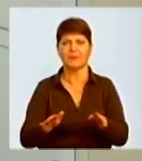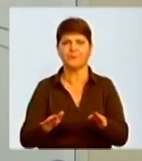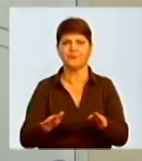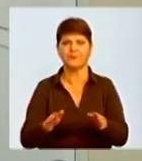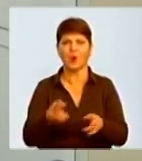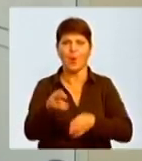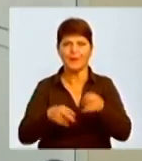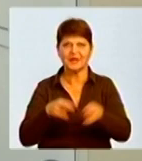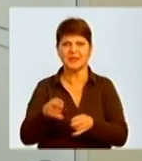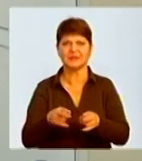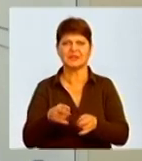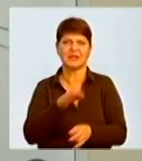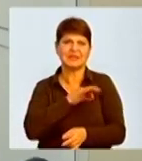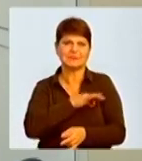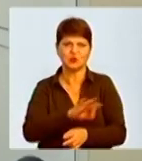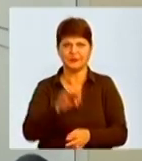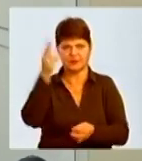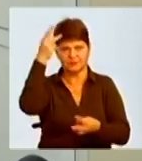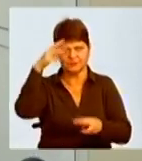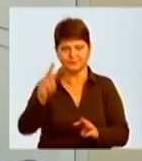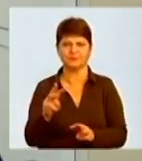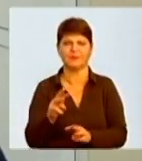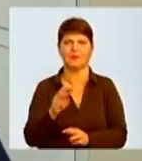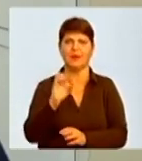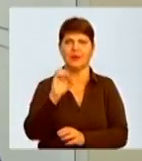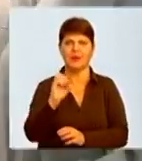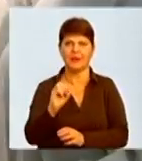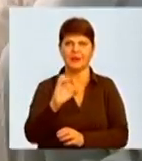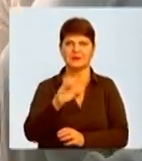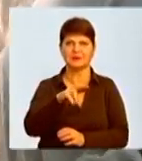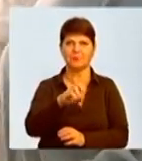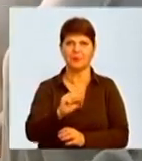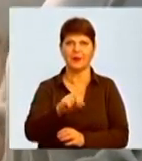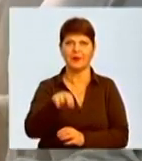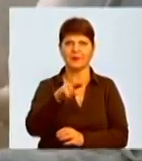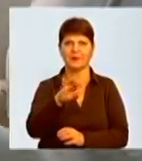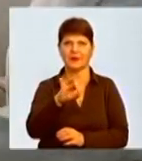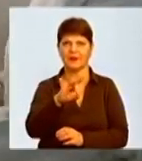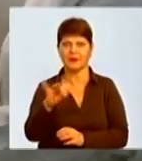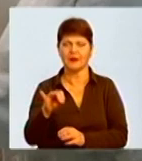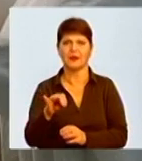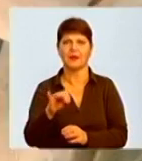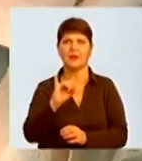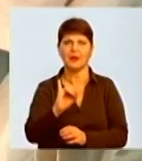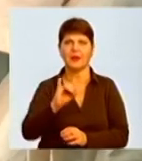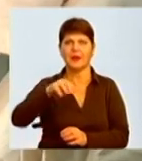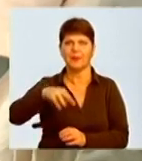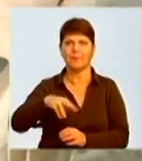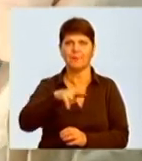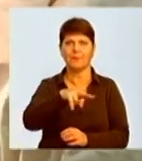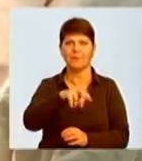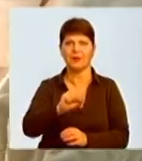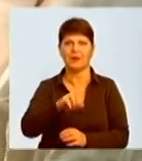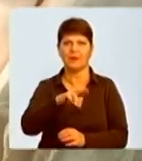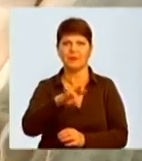використанням імплантів та іспандерів. Це підрозуміває під собою оперативне втручання з одномоментною реконструкцією. Тобто,